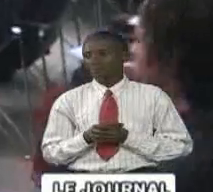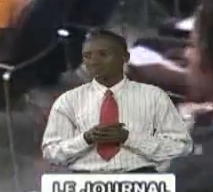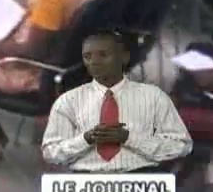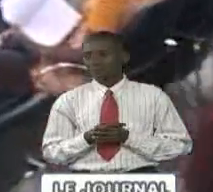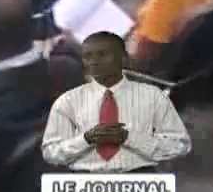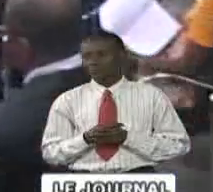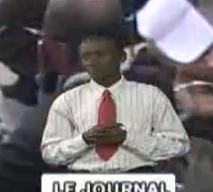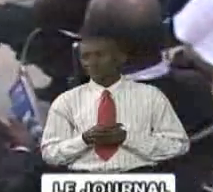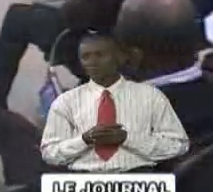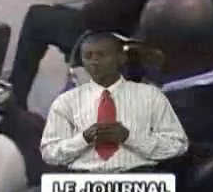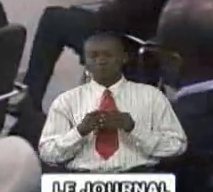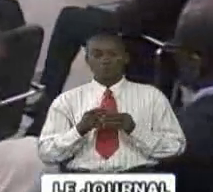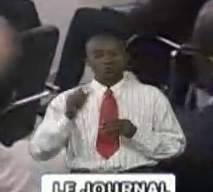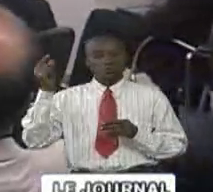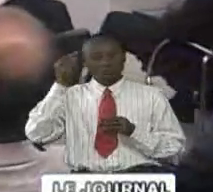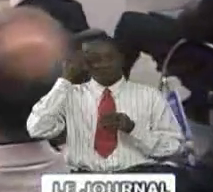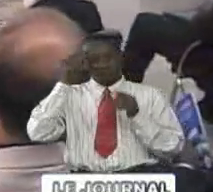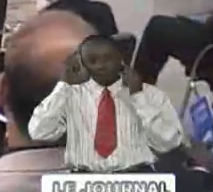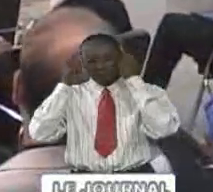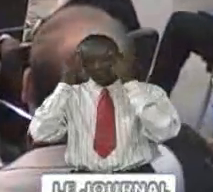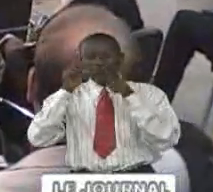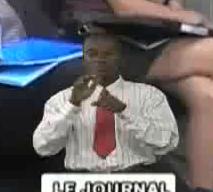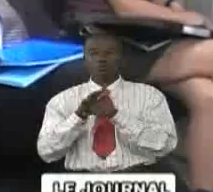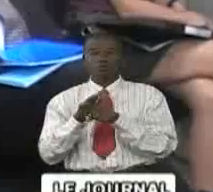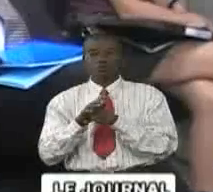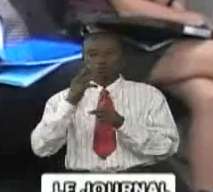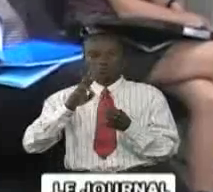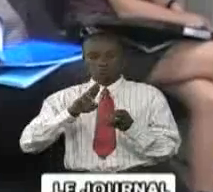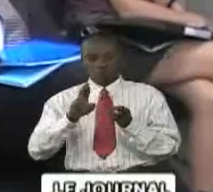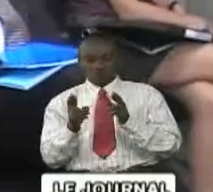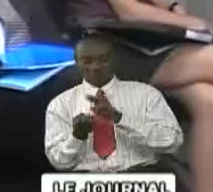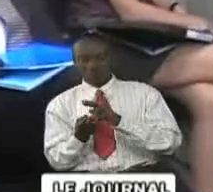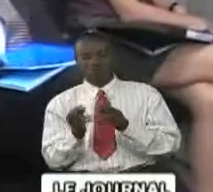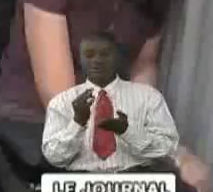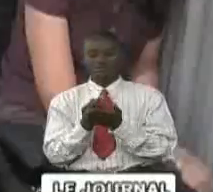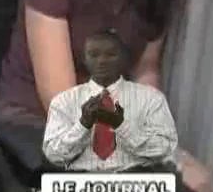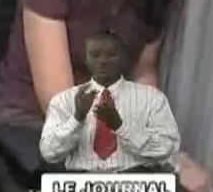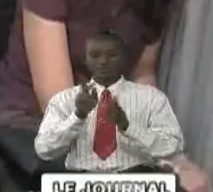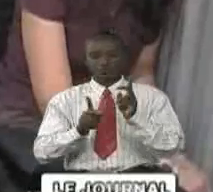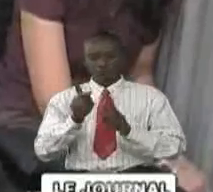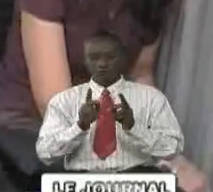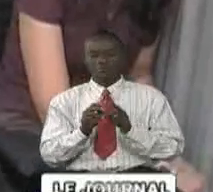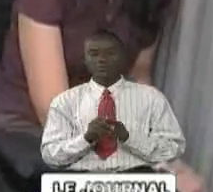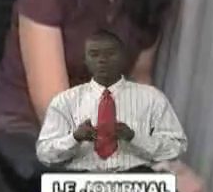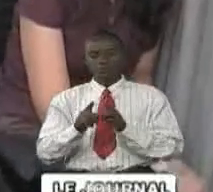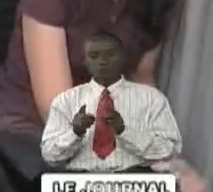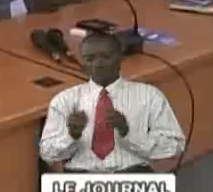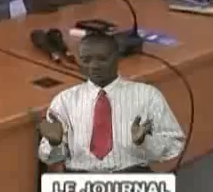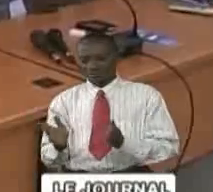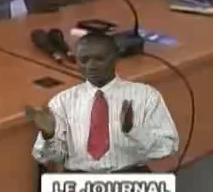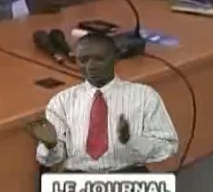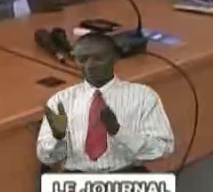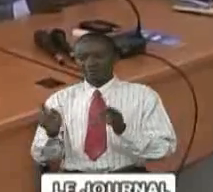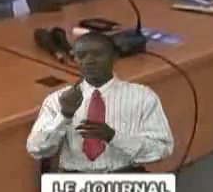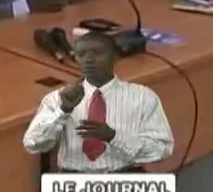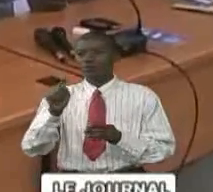La préoccupation du gouvernement de la République dans la réforme des finances publiques, mieux dans le renforcement des effectifs et